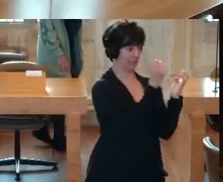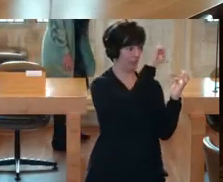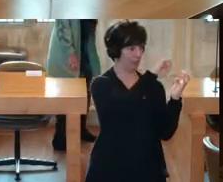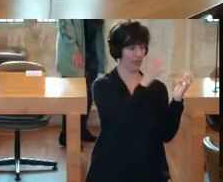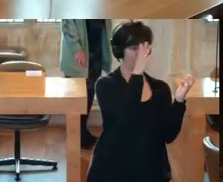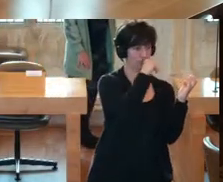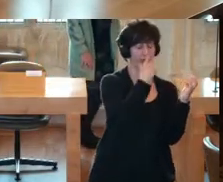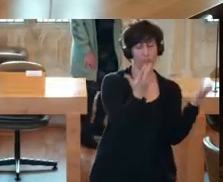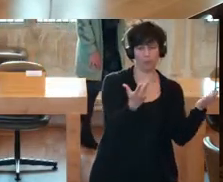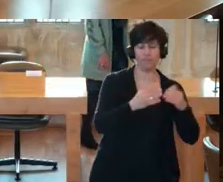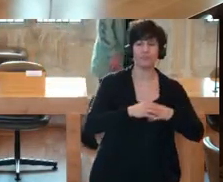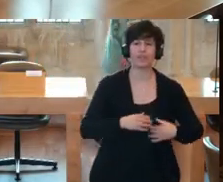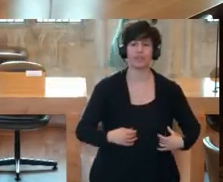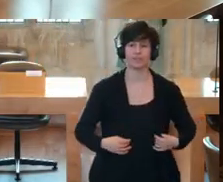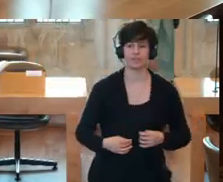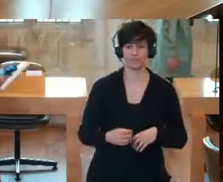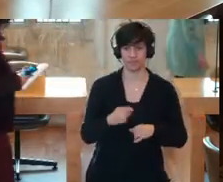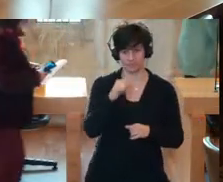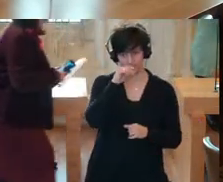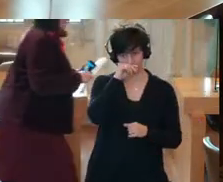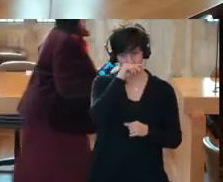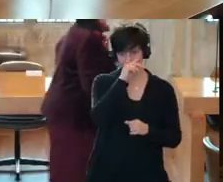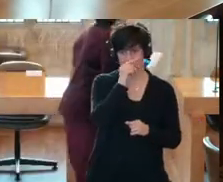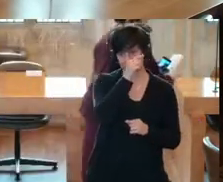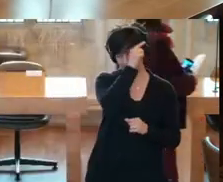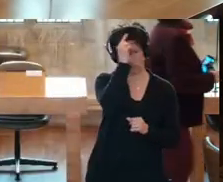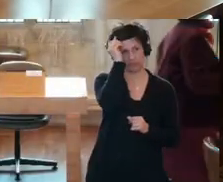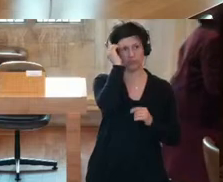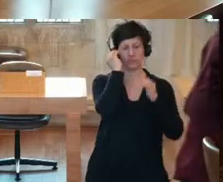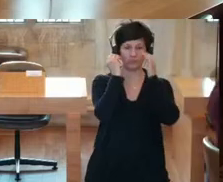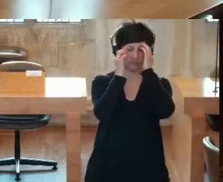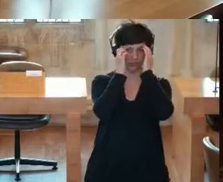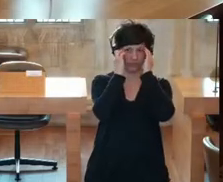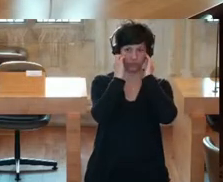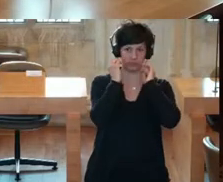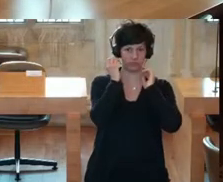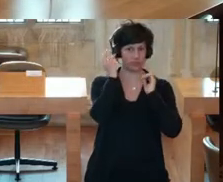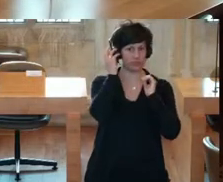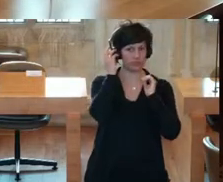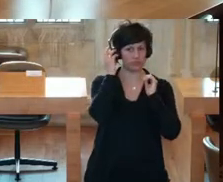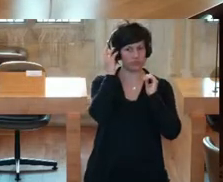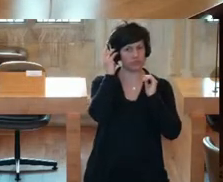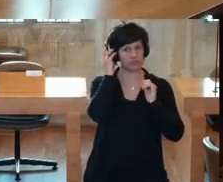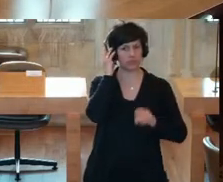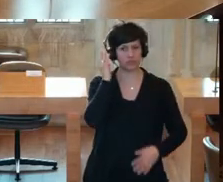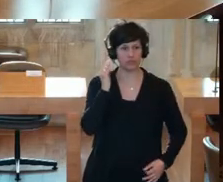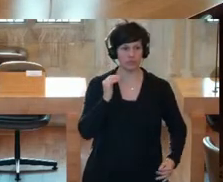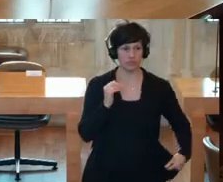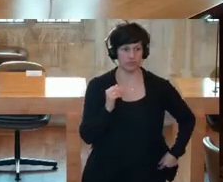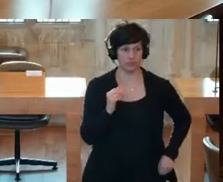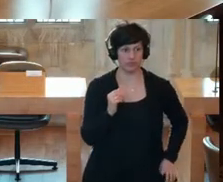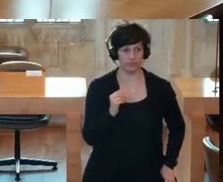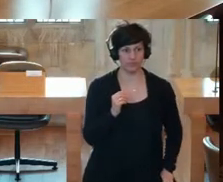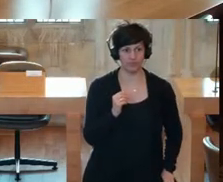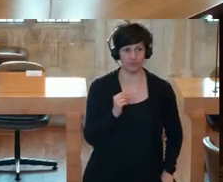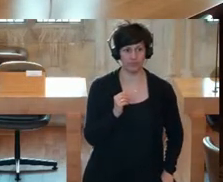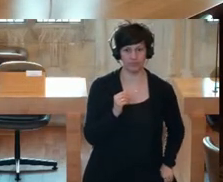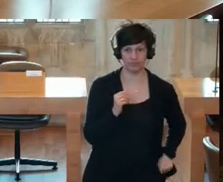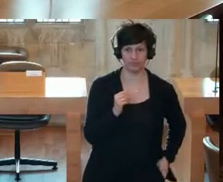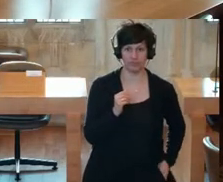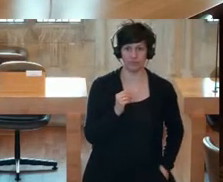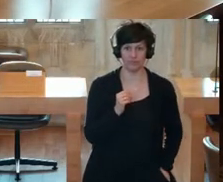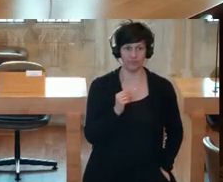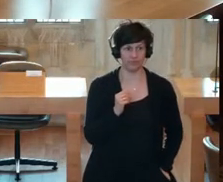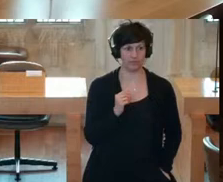Brou va arriver, et pour le moment elle a donné pouvoir à Jacqueline Martin, Dominique Goutte a donné pouvoir à Sophie Simonet,